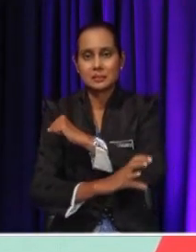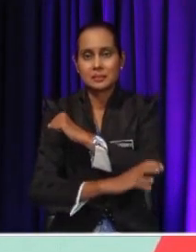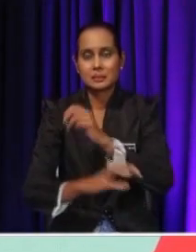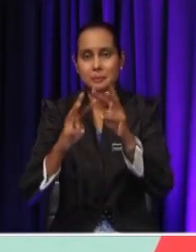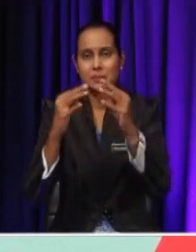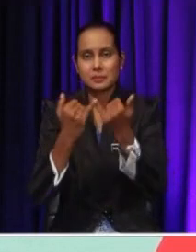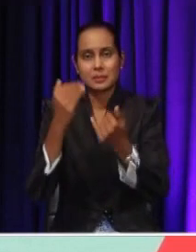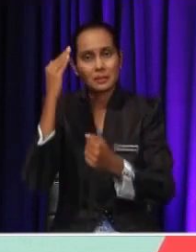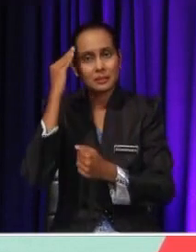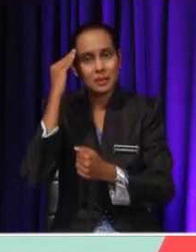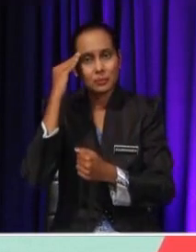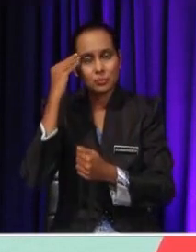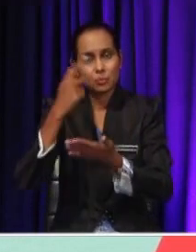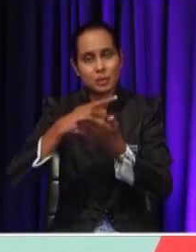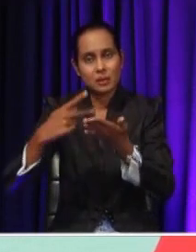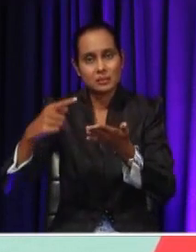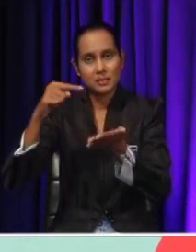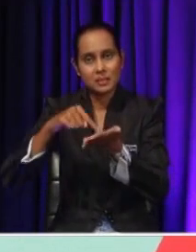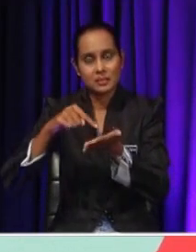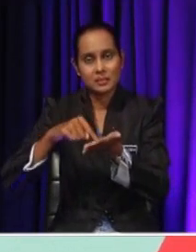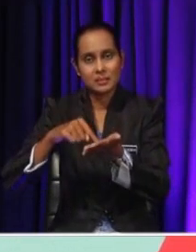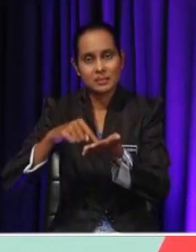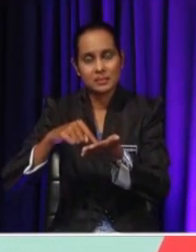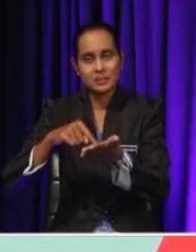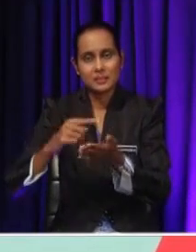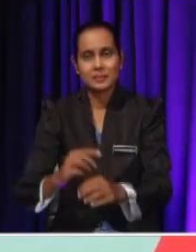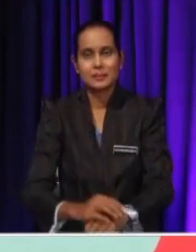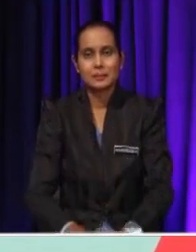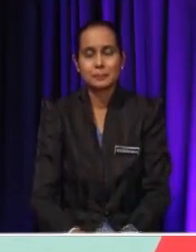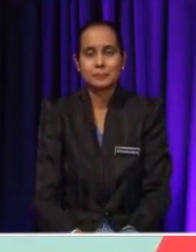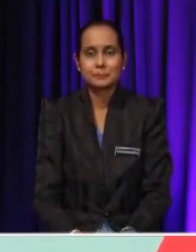tahu keunikan karya ini Oh adaptasi